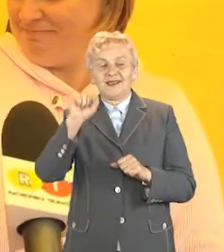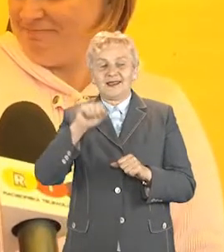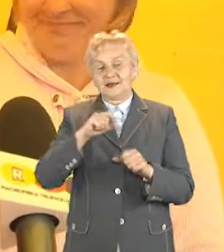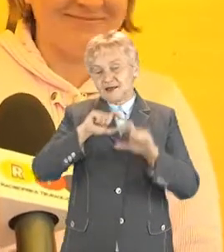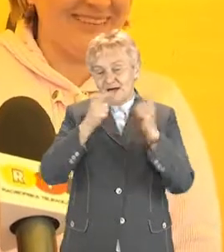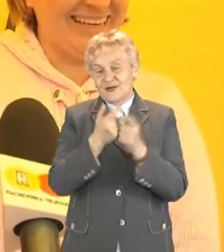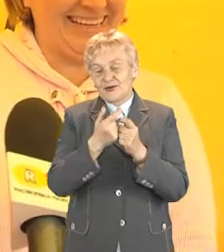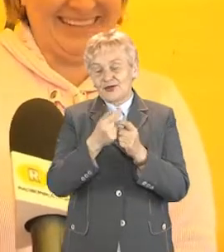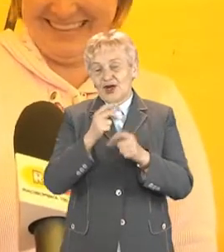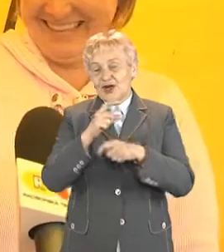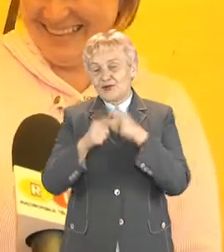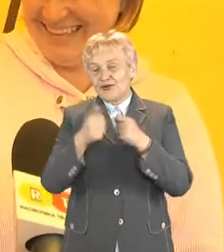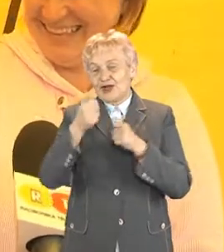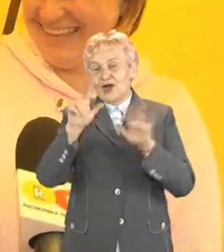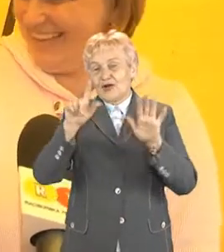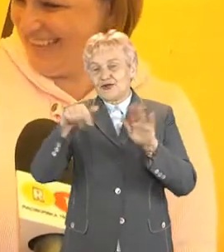końca.